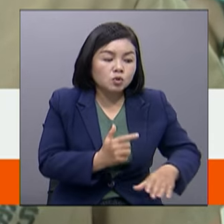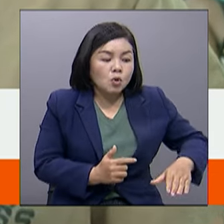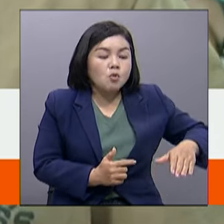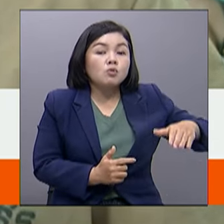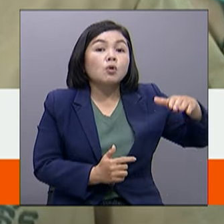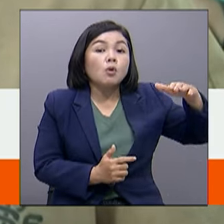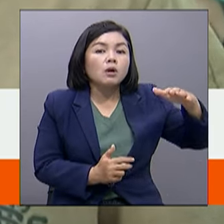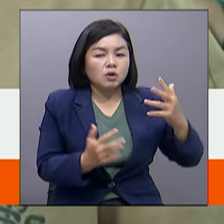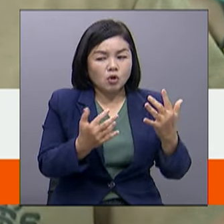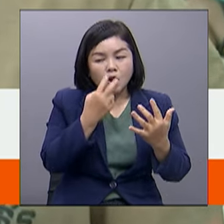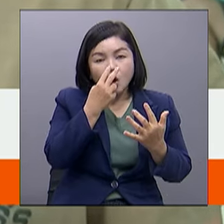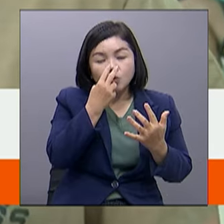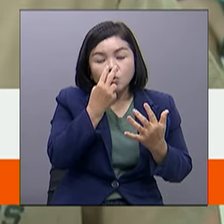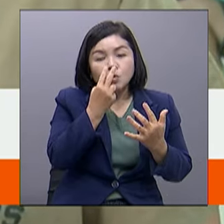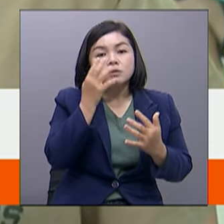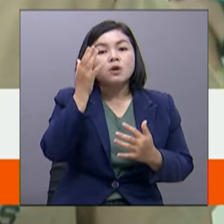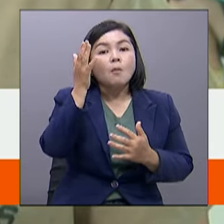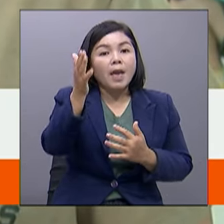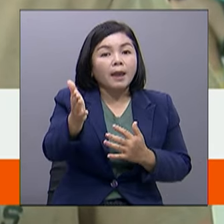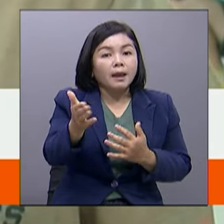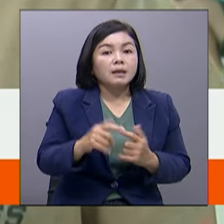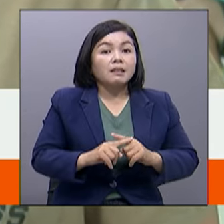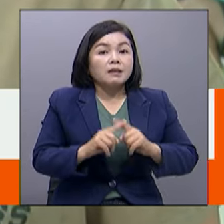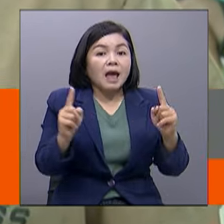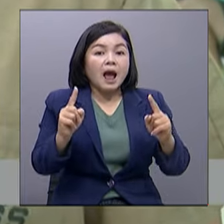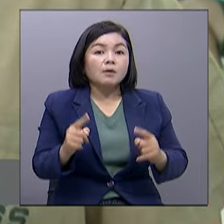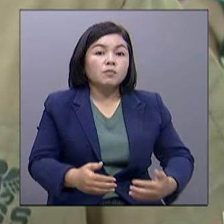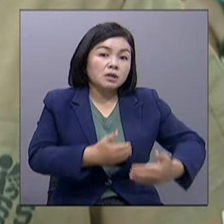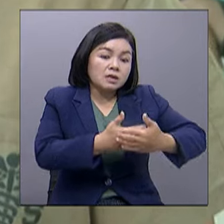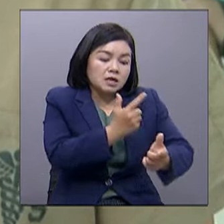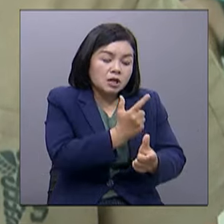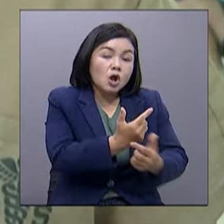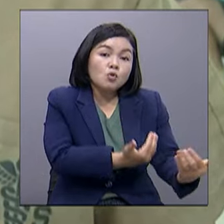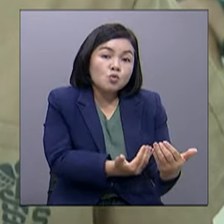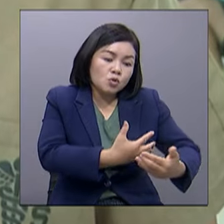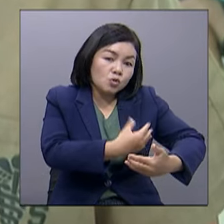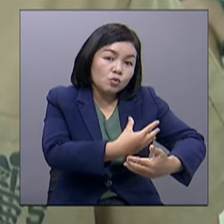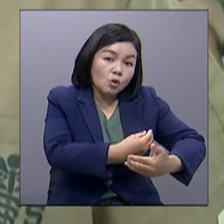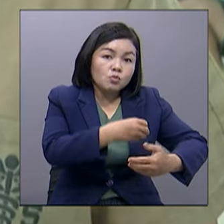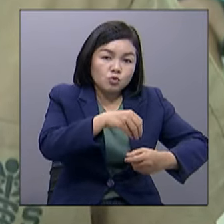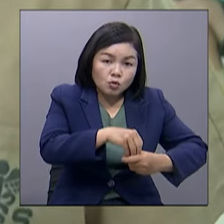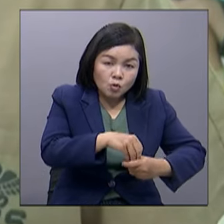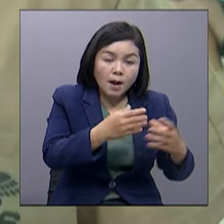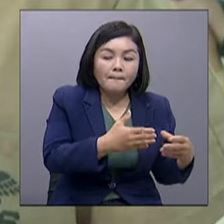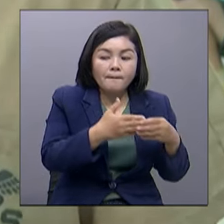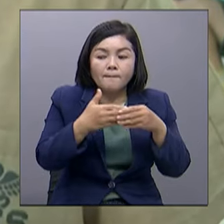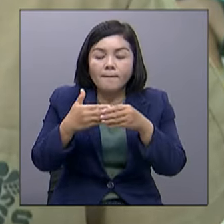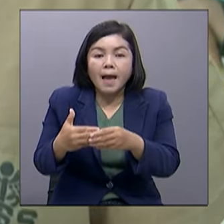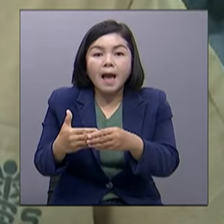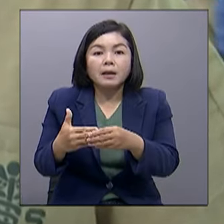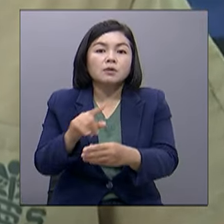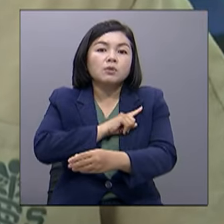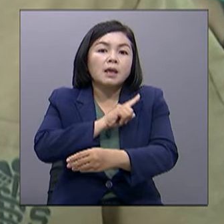ว่ากันอีกทีนึงส่วนในตัวที่มีลูกเกาะอกเนี่ยที่มีลูกเล็กเนี่ยเราก็จะพาให้เขาไปทำหน้าที่ของแม่